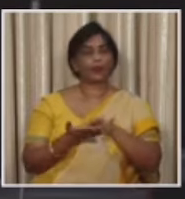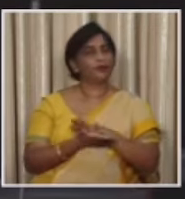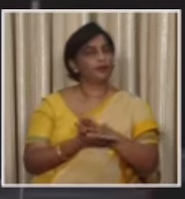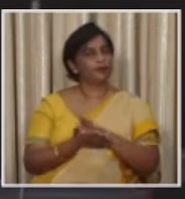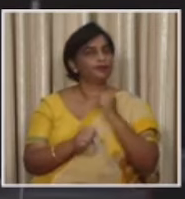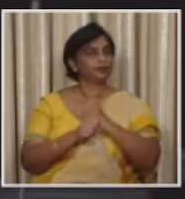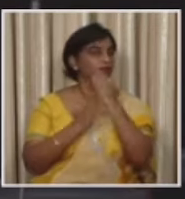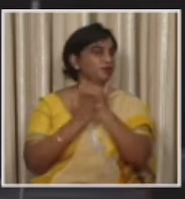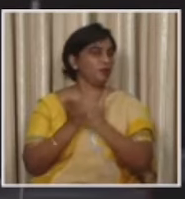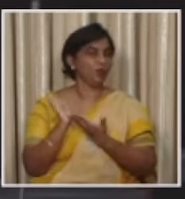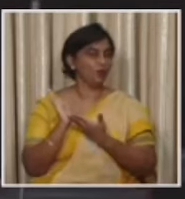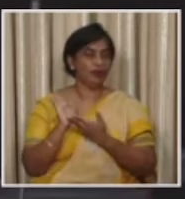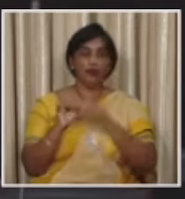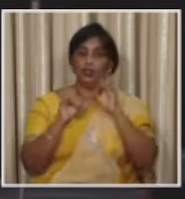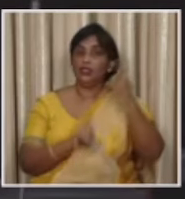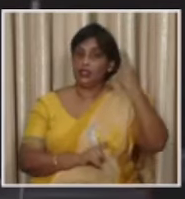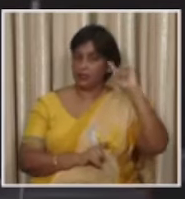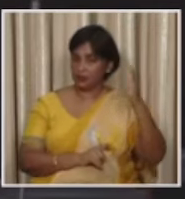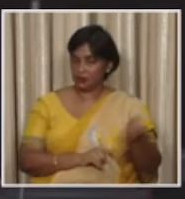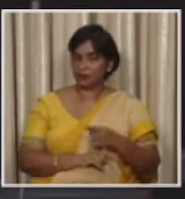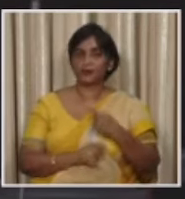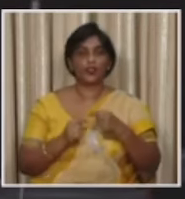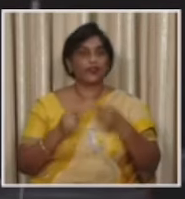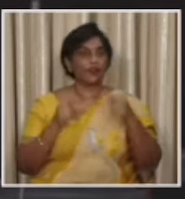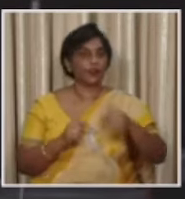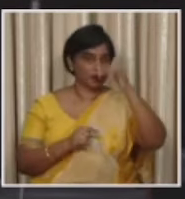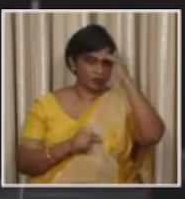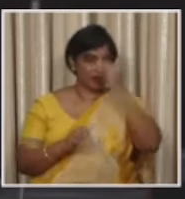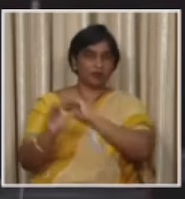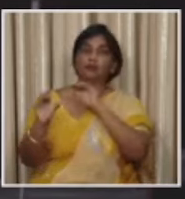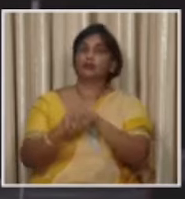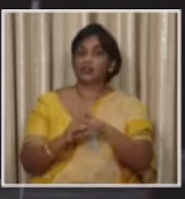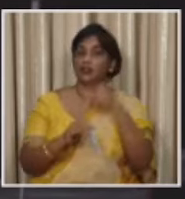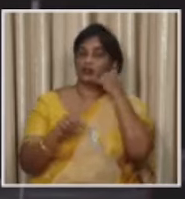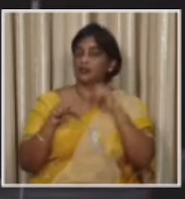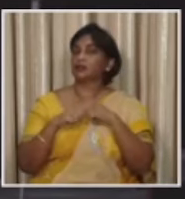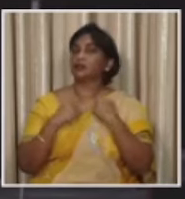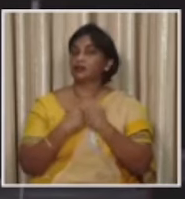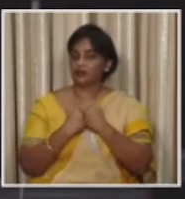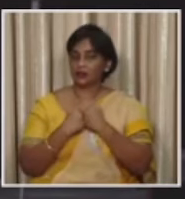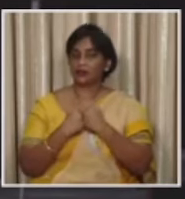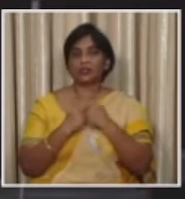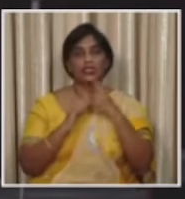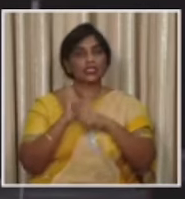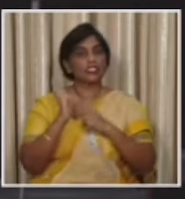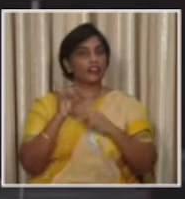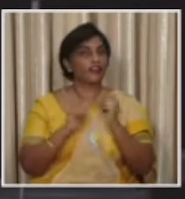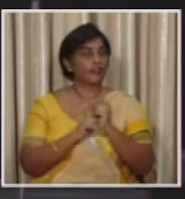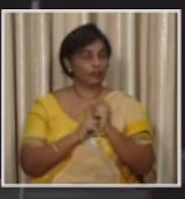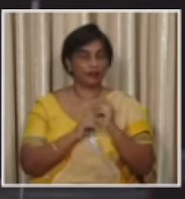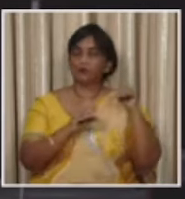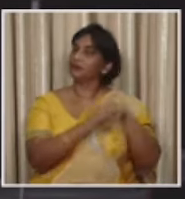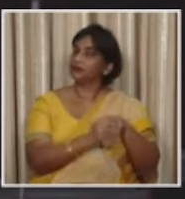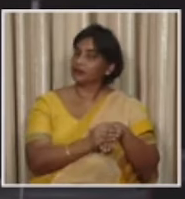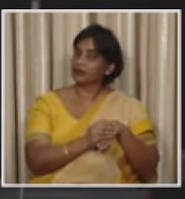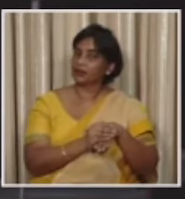රජය වැඩපිළිවෙල මොකද්ද කියලා. හැබැයි ඊයේ දිනේ විපක්ෂ නායකතුමා නියෝජනය කරන සමගි ජන බලවේගයටයි ජනතා විමුක්ති පෙරමුණ